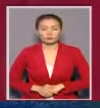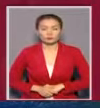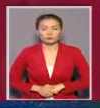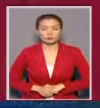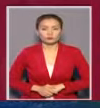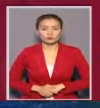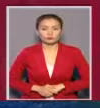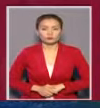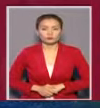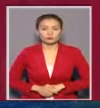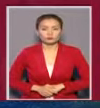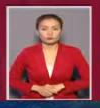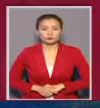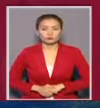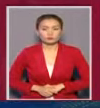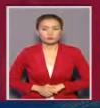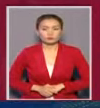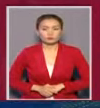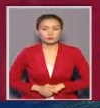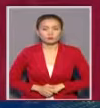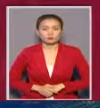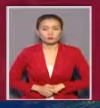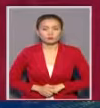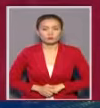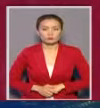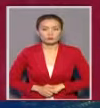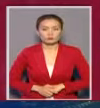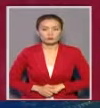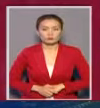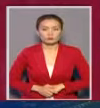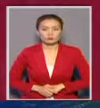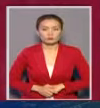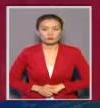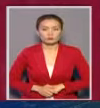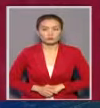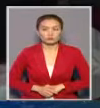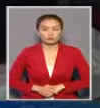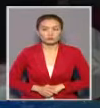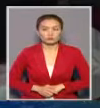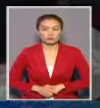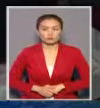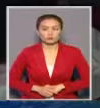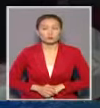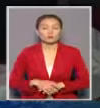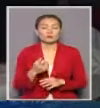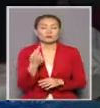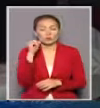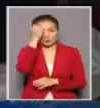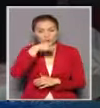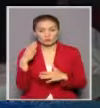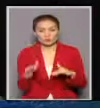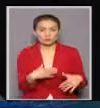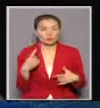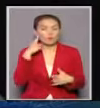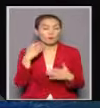живет в том что он даже на формат архары друг другу киски онлайн и пролетел еще один год и мы fnaf